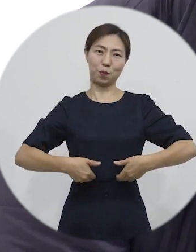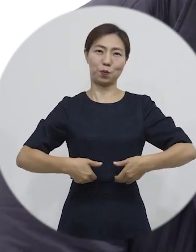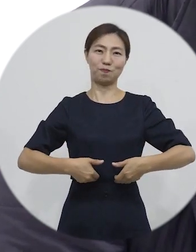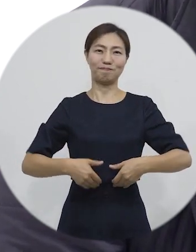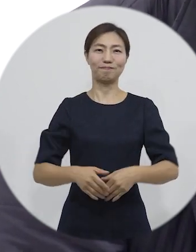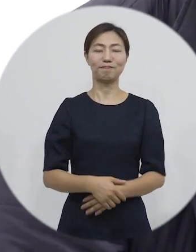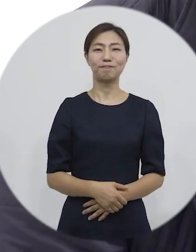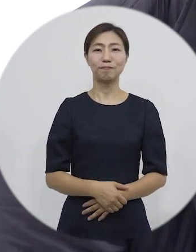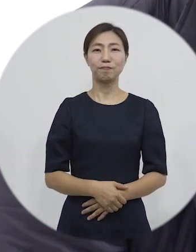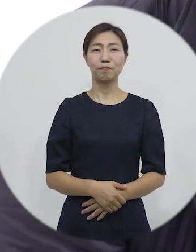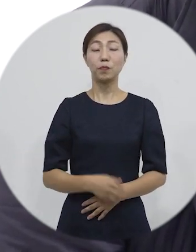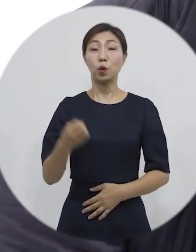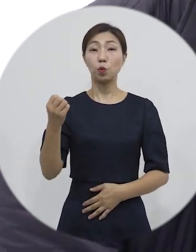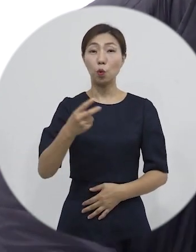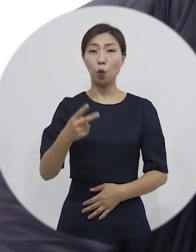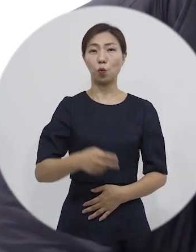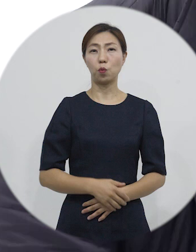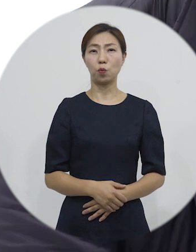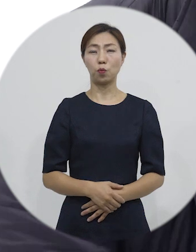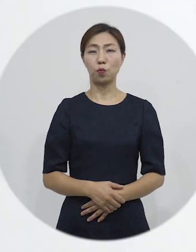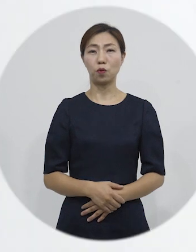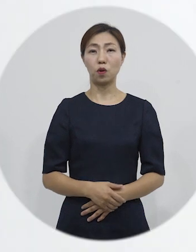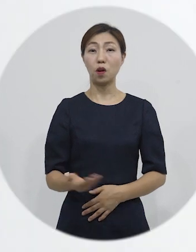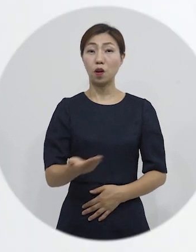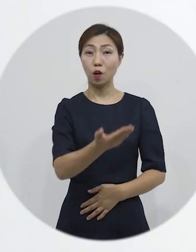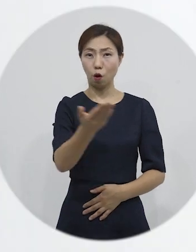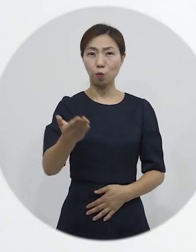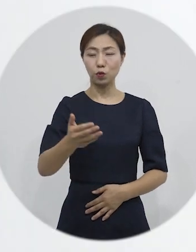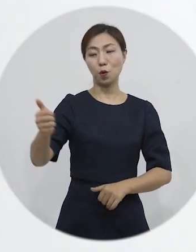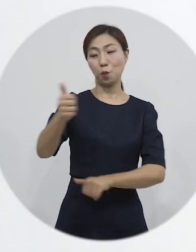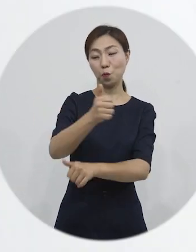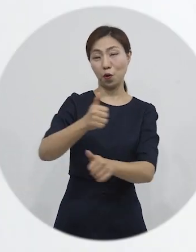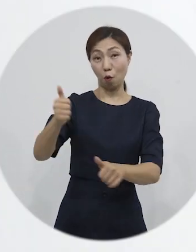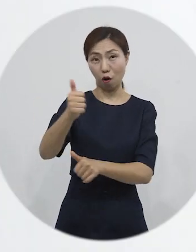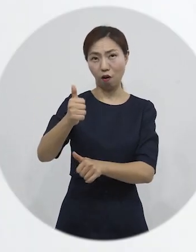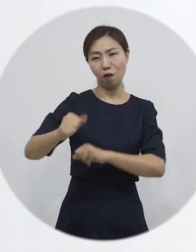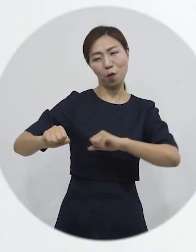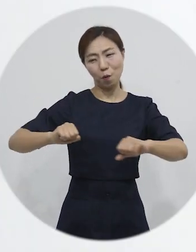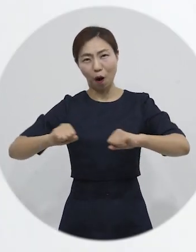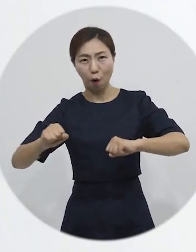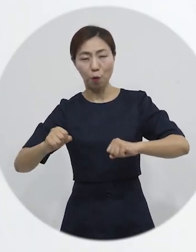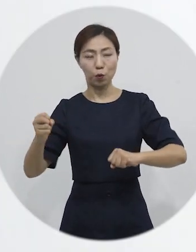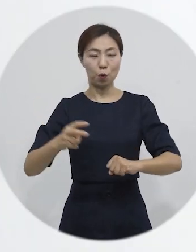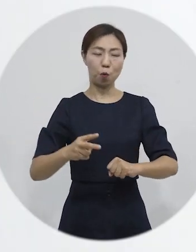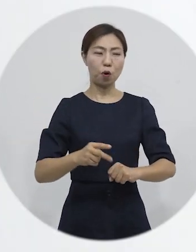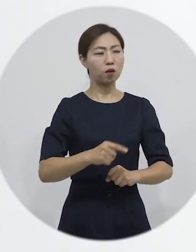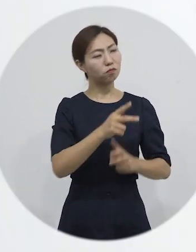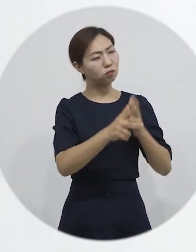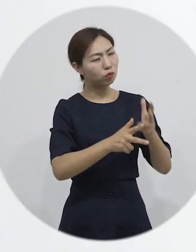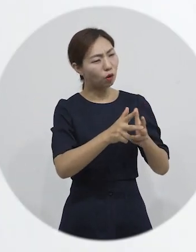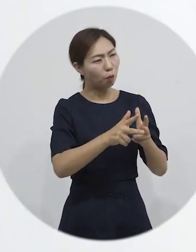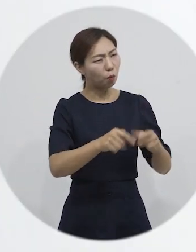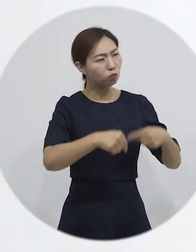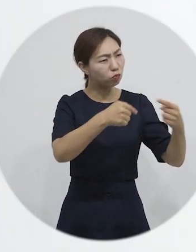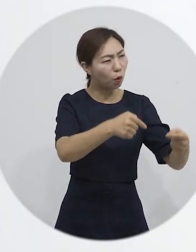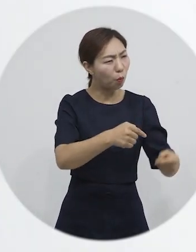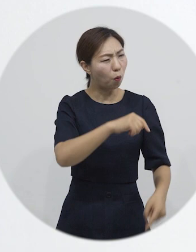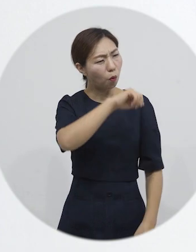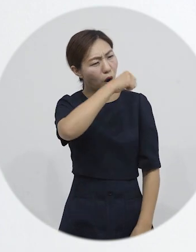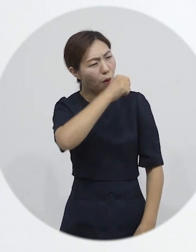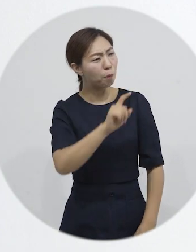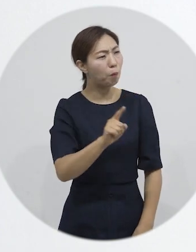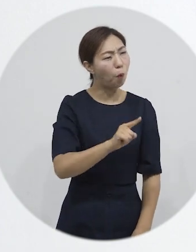법정제도구나 라고 하는 것도 있지만 그렇기 때문에 여러분들이 위원으로 활동하시거나 혹은 참여예산제가 도대체 뭐지? 라고 하는